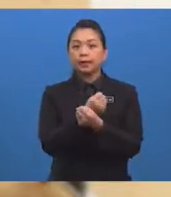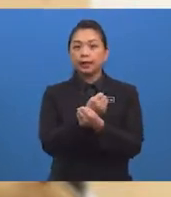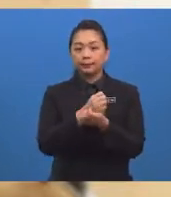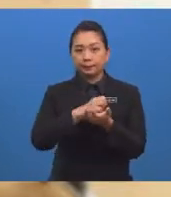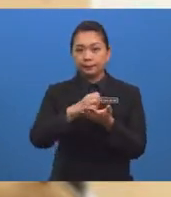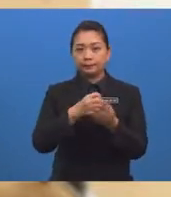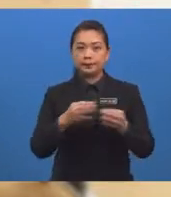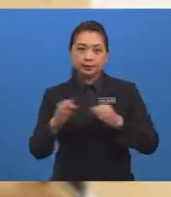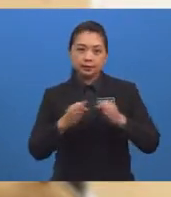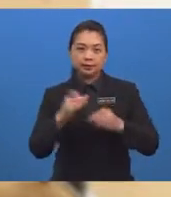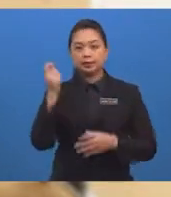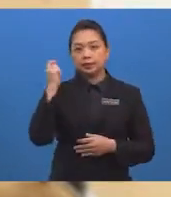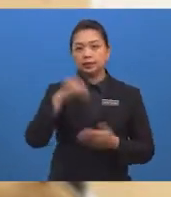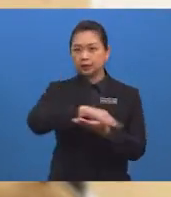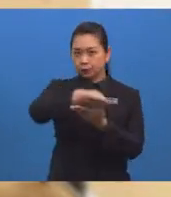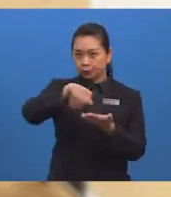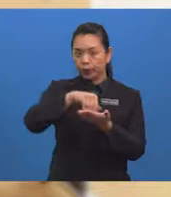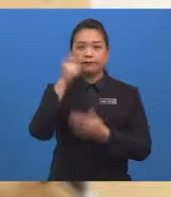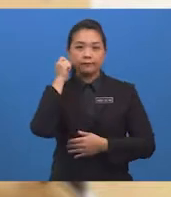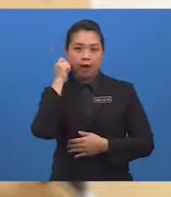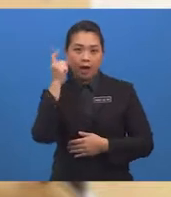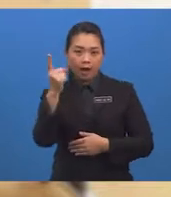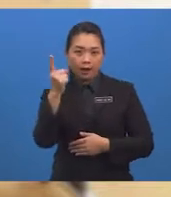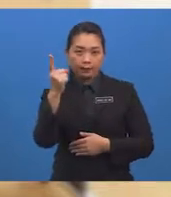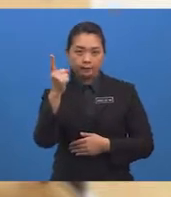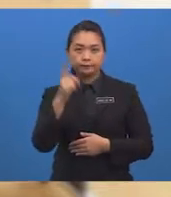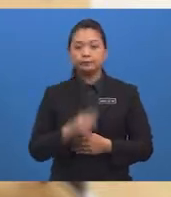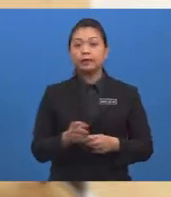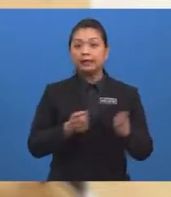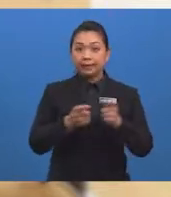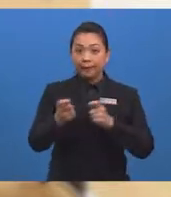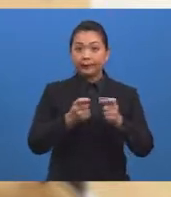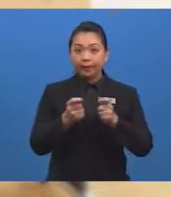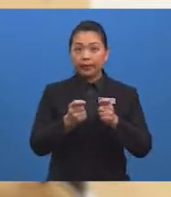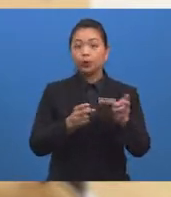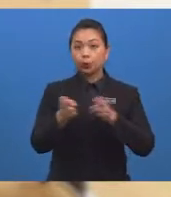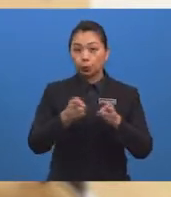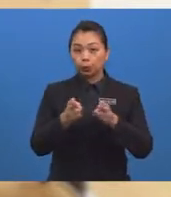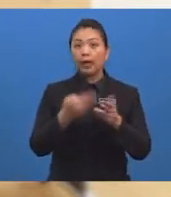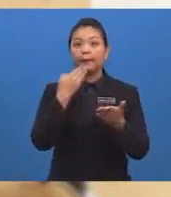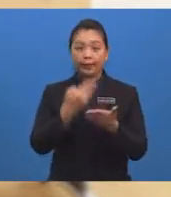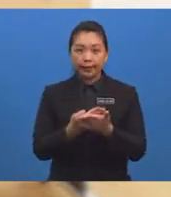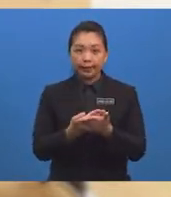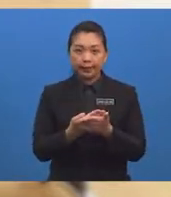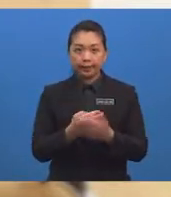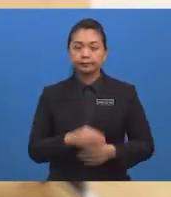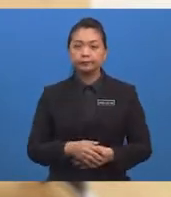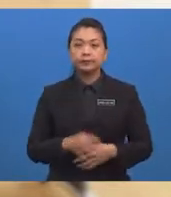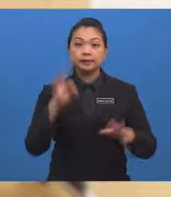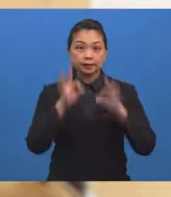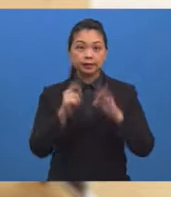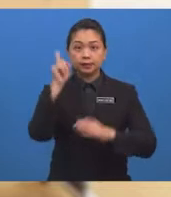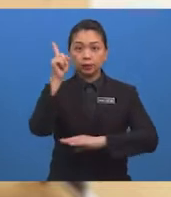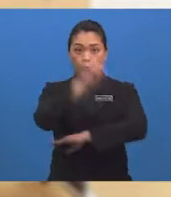pelajar jelas dan faham dengan prinsip tadbir, urus baik. Jika suatu hari